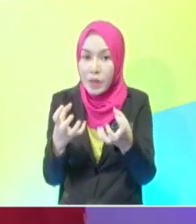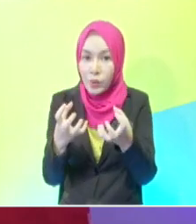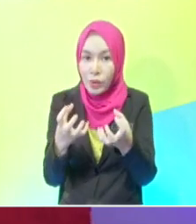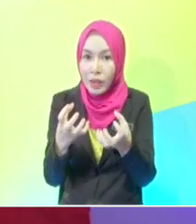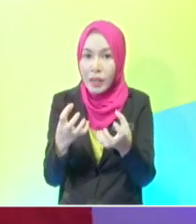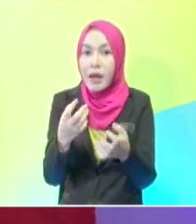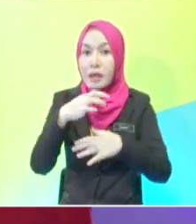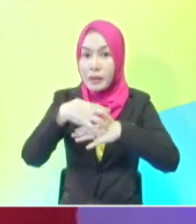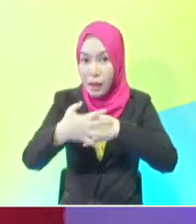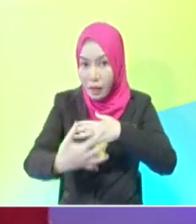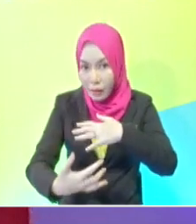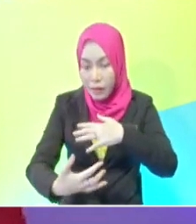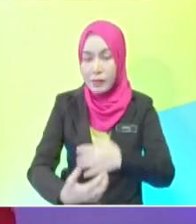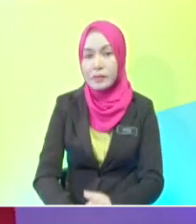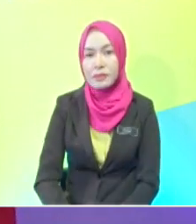kambing